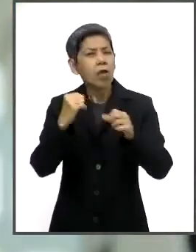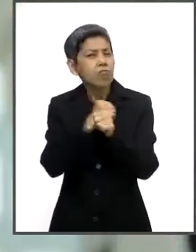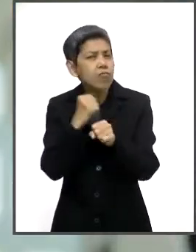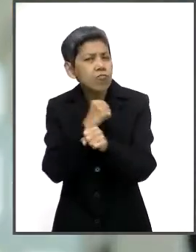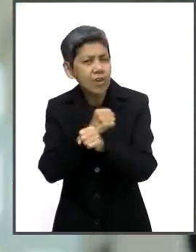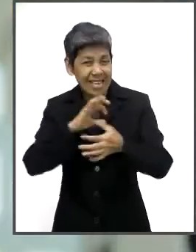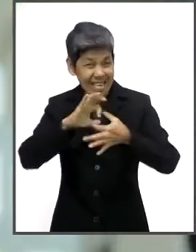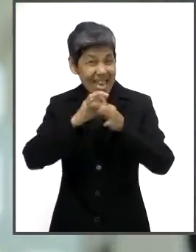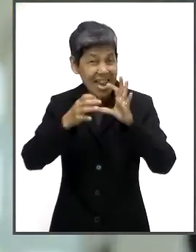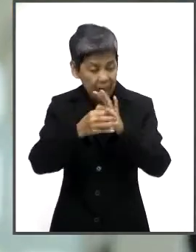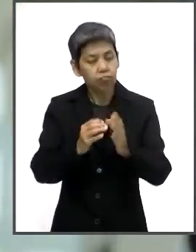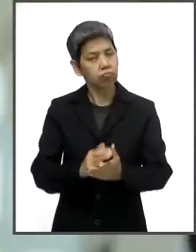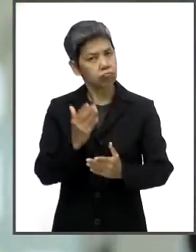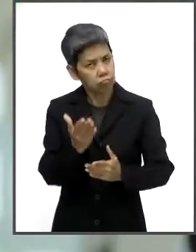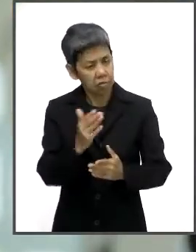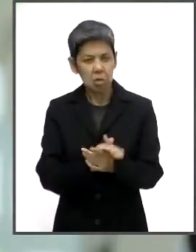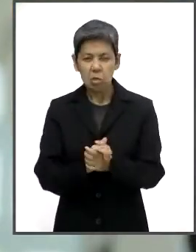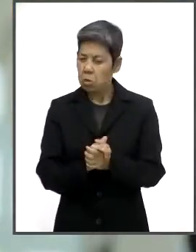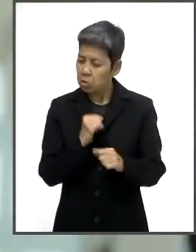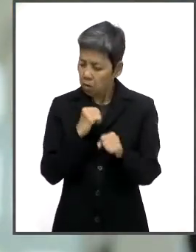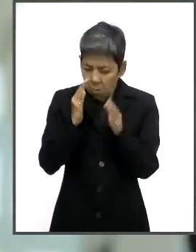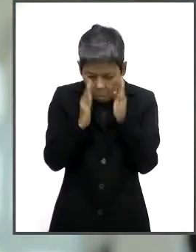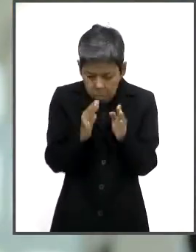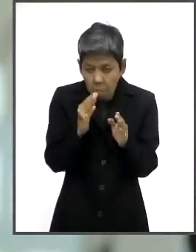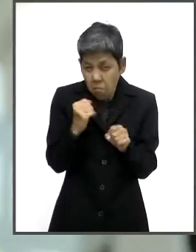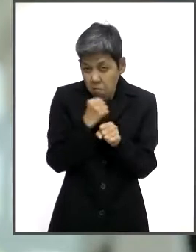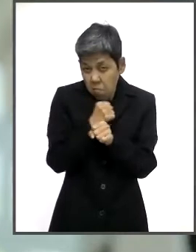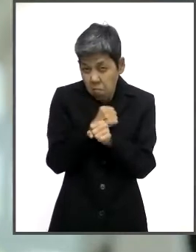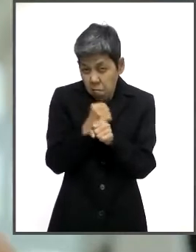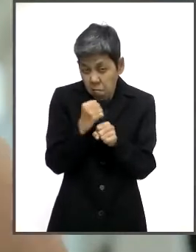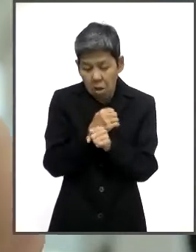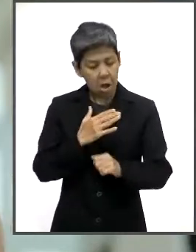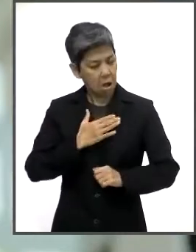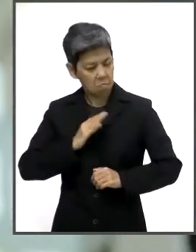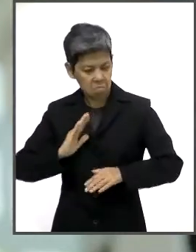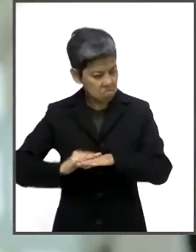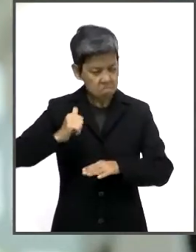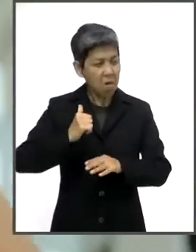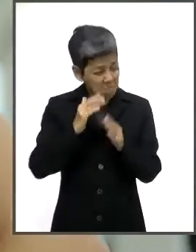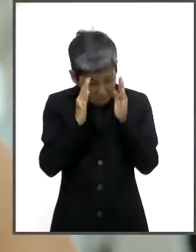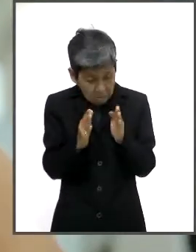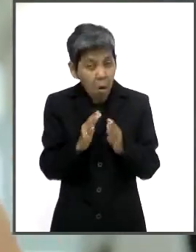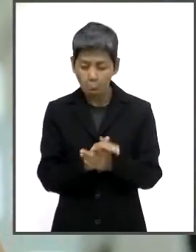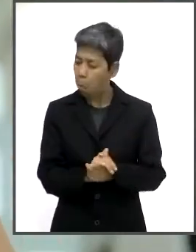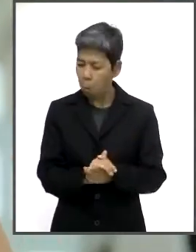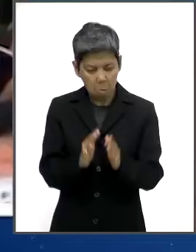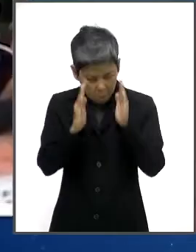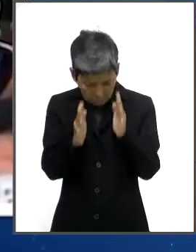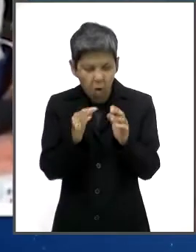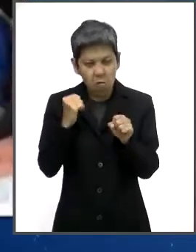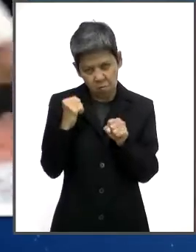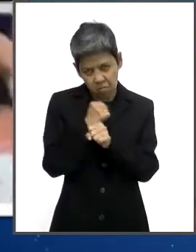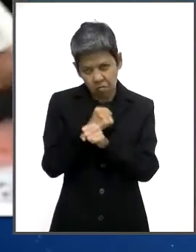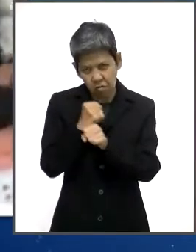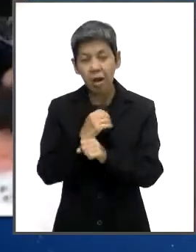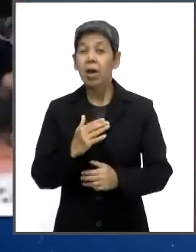การฝึกซ้อม ค่ะ เราต้องทุ่มเวลาการฝึกซ้อมมากน้อยแค่ไหนพี่กว่าจะแบบประสบความสำเร็จขนาดนี้ได ้มากค่ะ